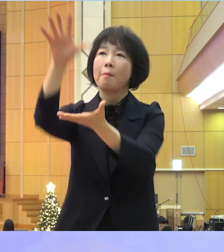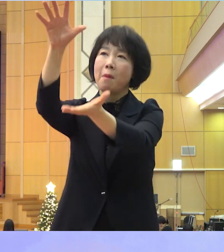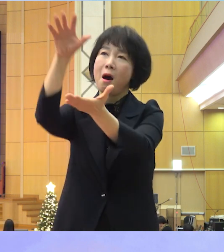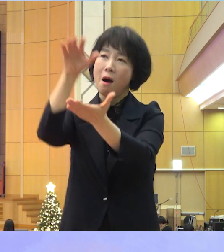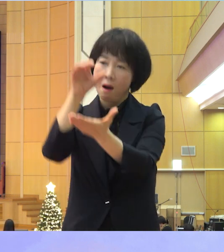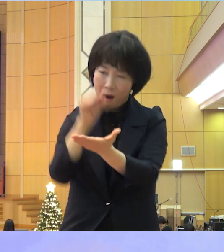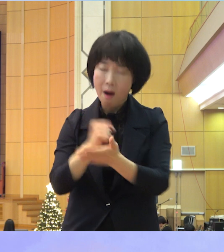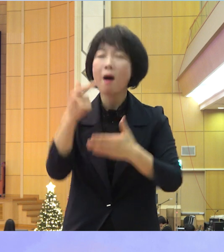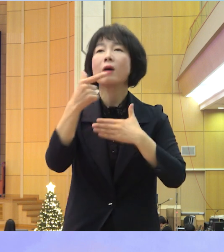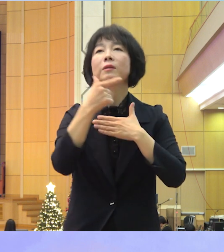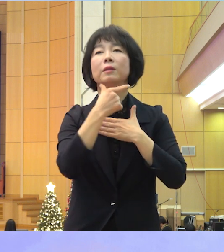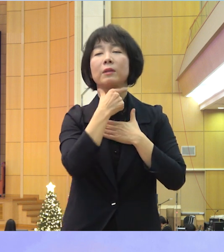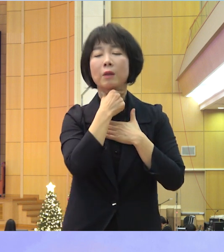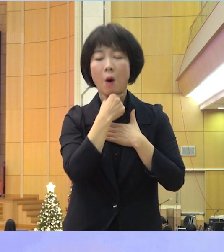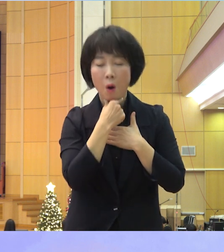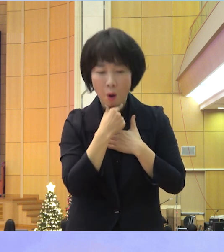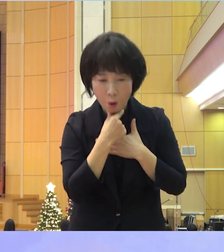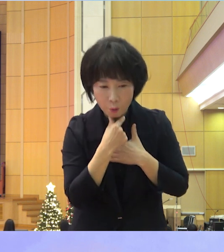은혜